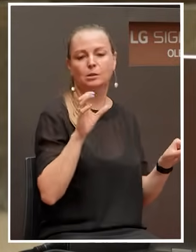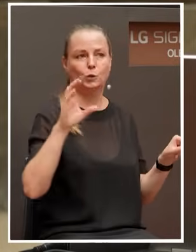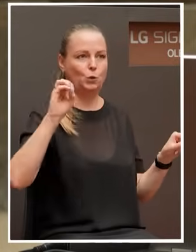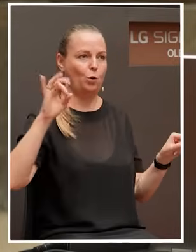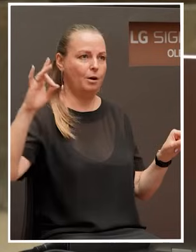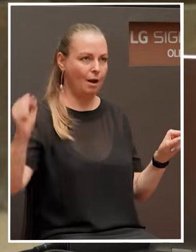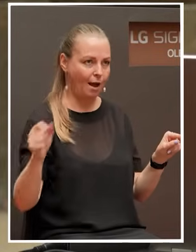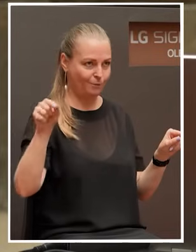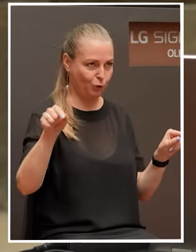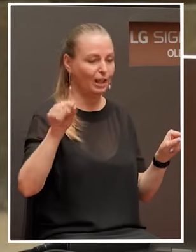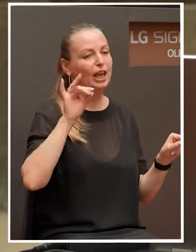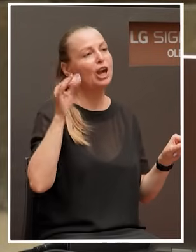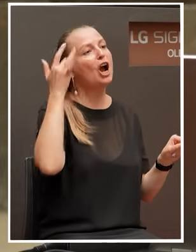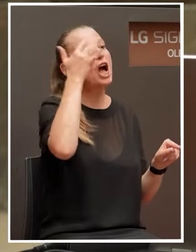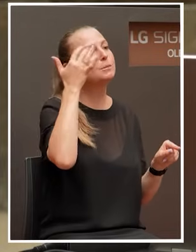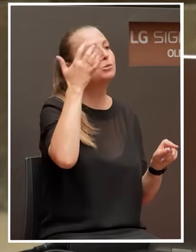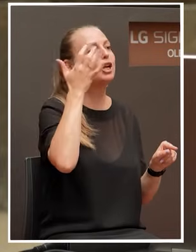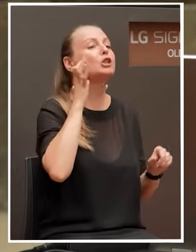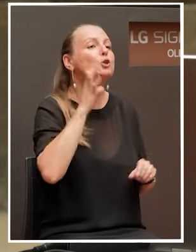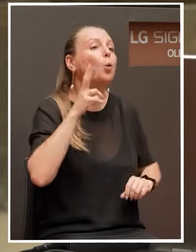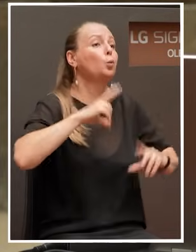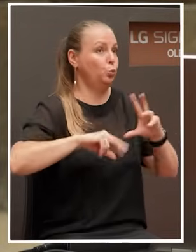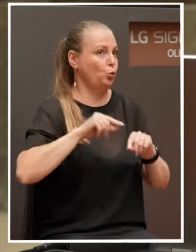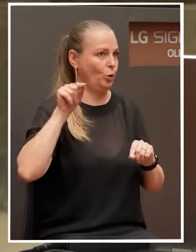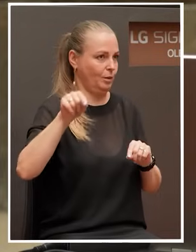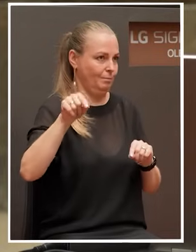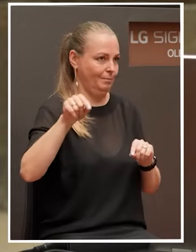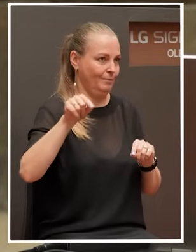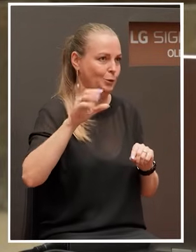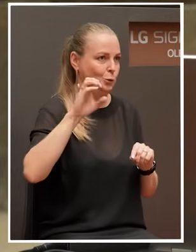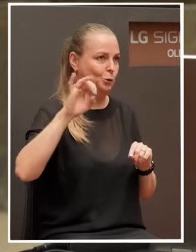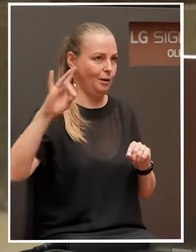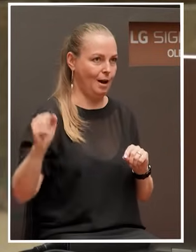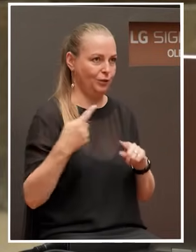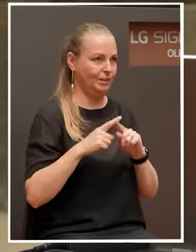или размышления с учетом существования Сера.